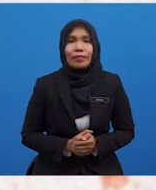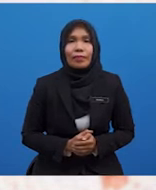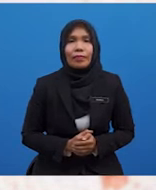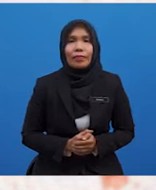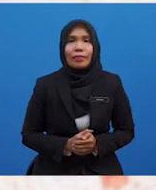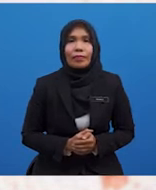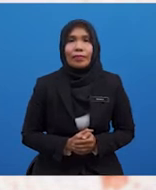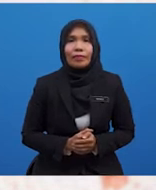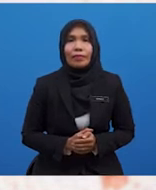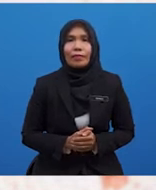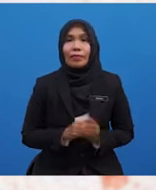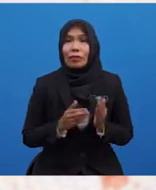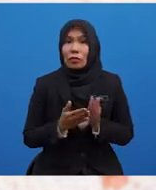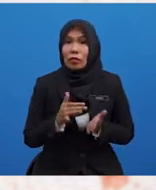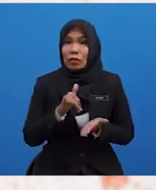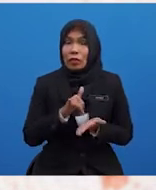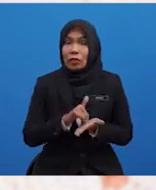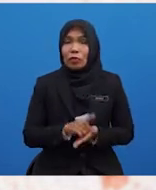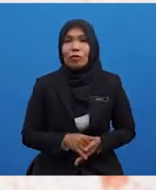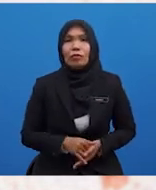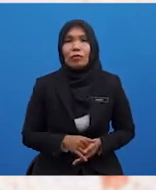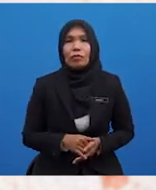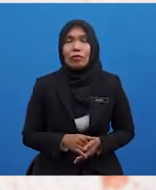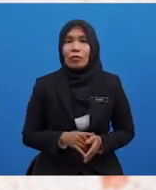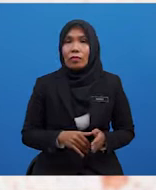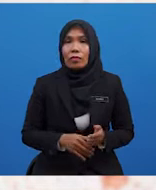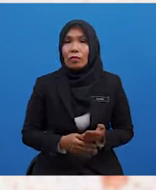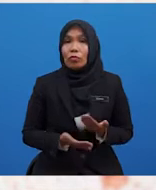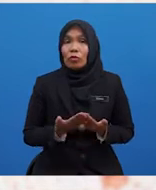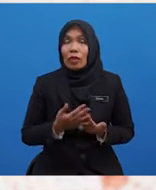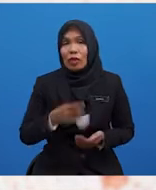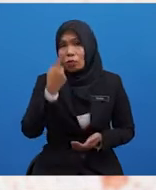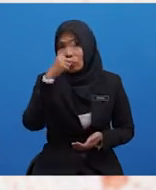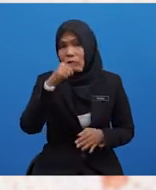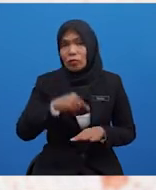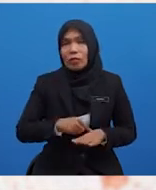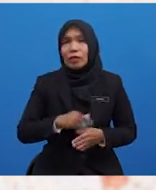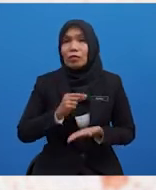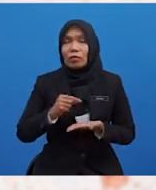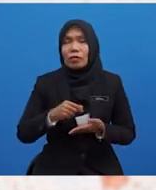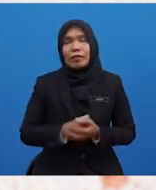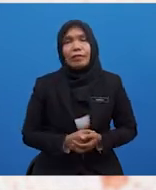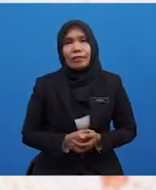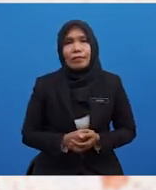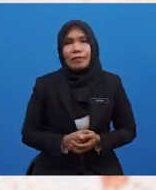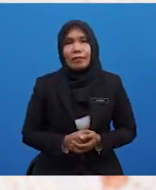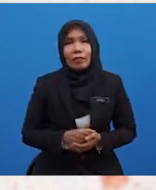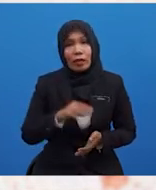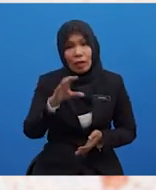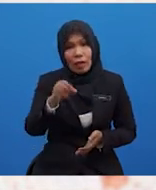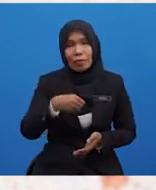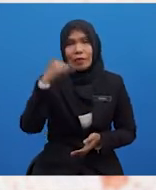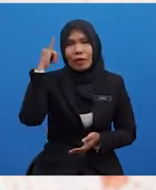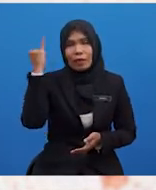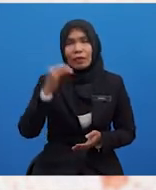Oleh itu, ia lebih mudah untuk ditulis. Kamu hanya perlu mengambil idea utama